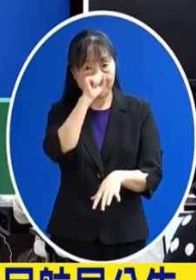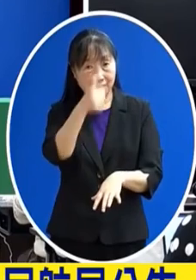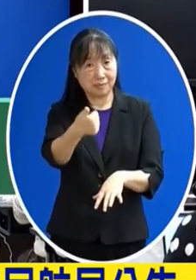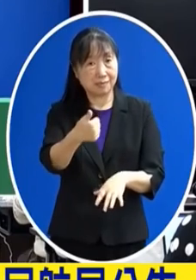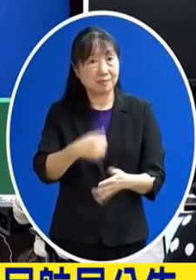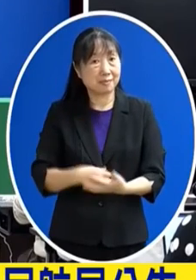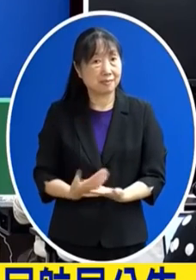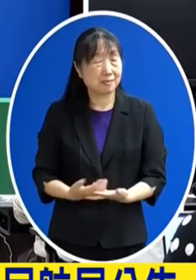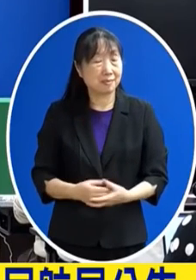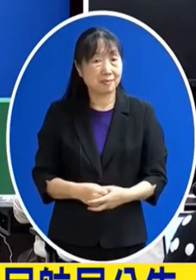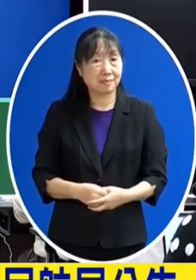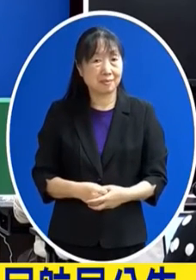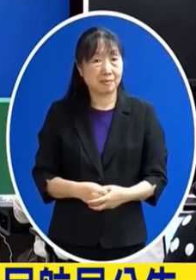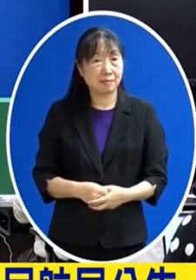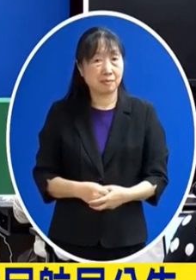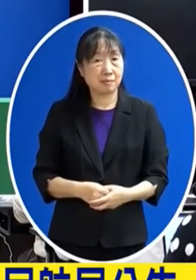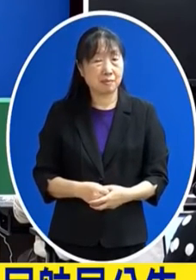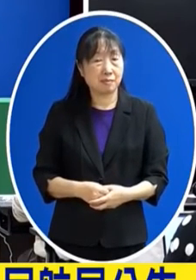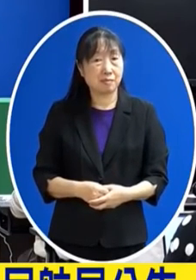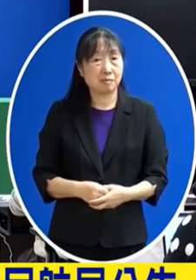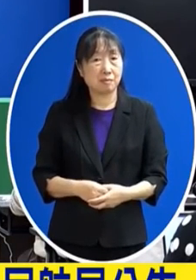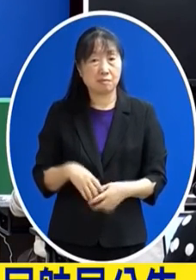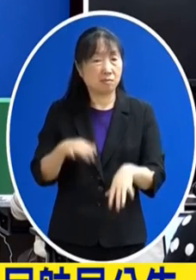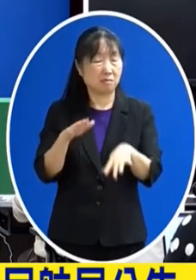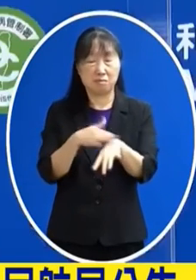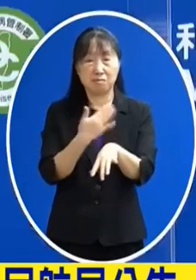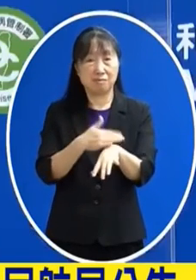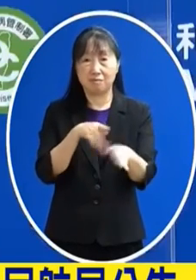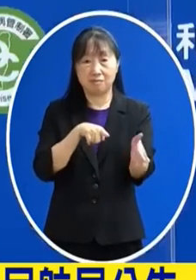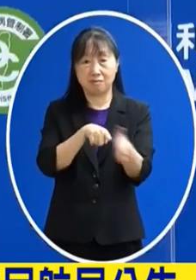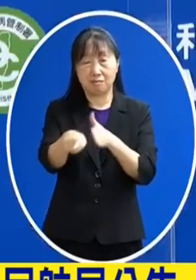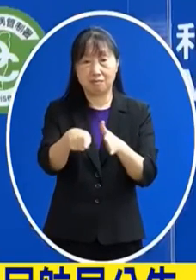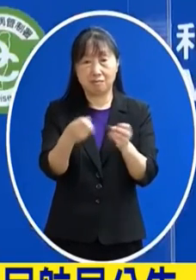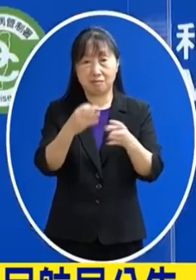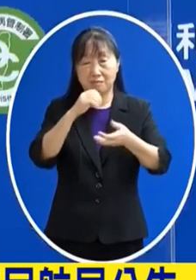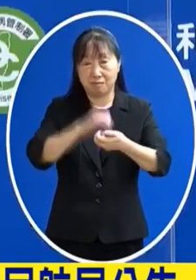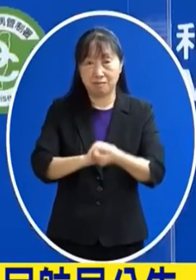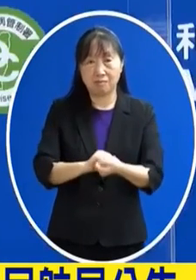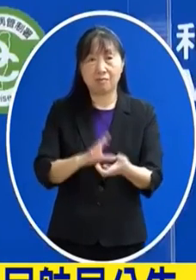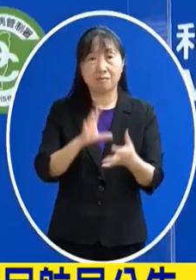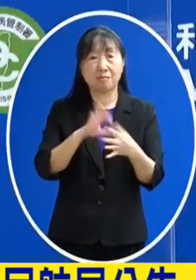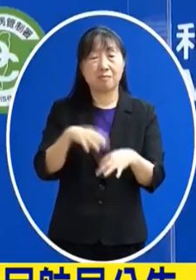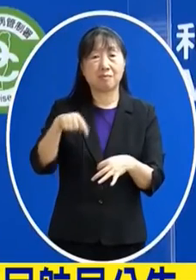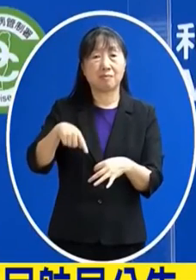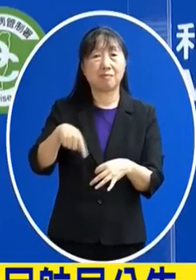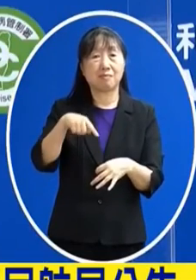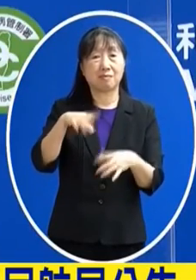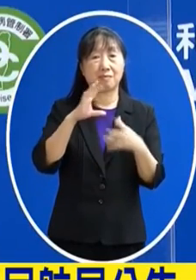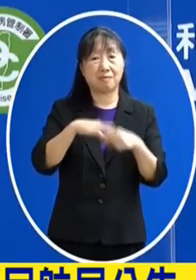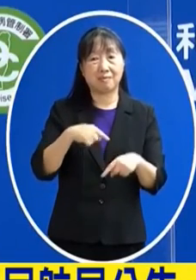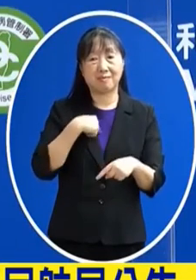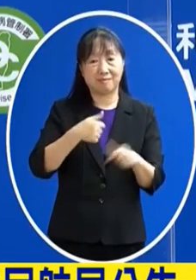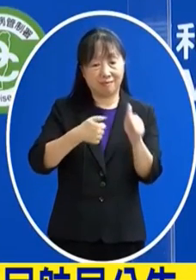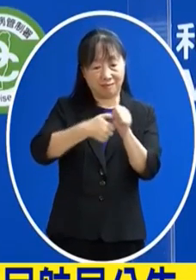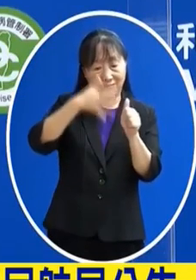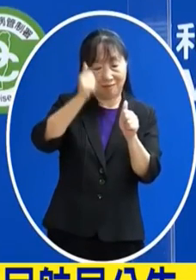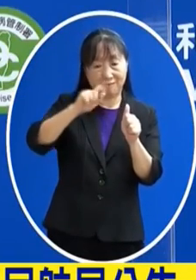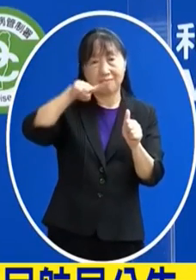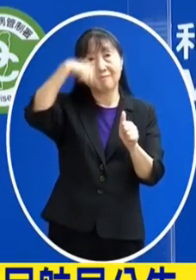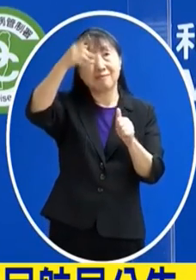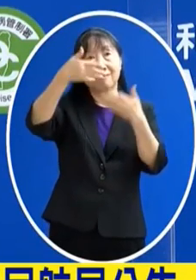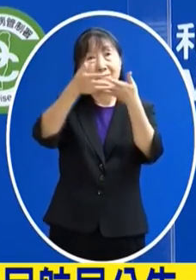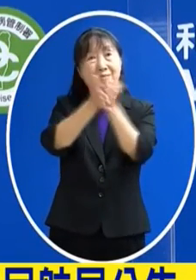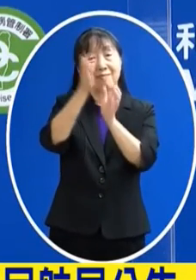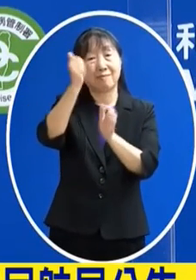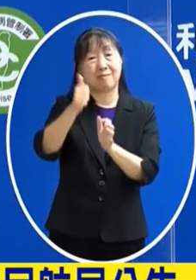息？这样？ 大概不会直接就拍板定案了哈，因为次长上面都有部长在嘛哈，对，